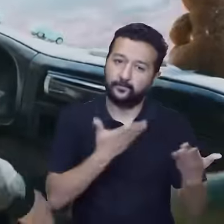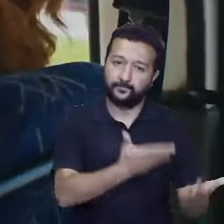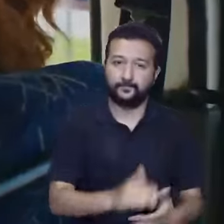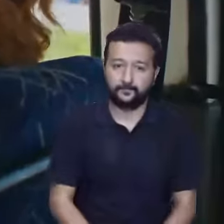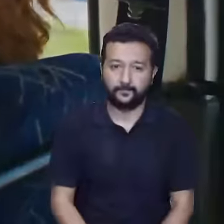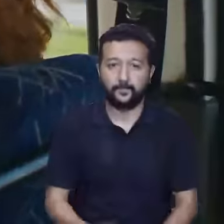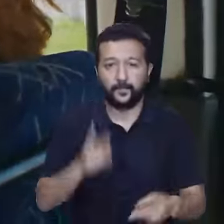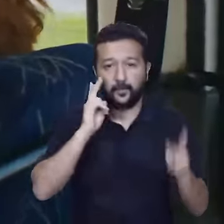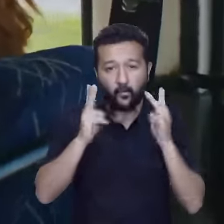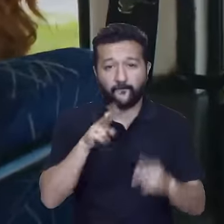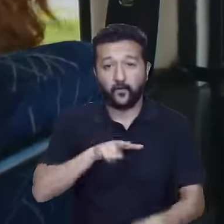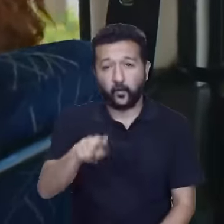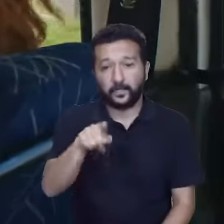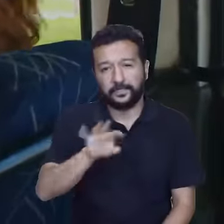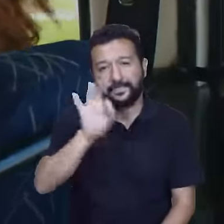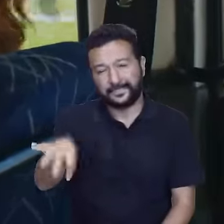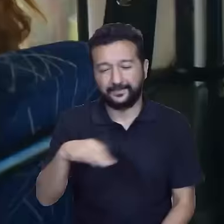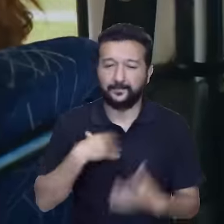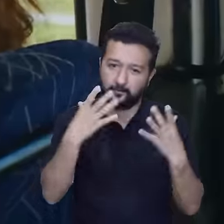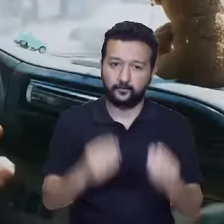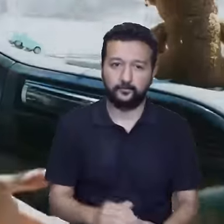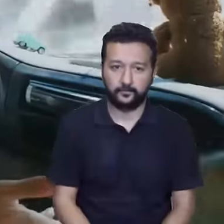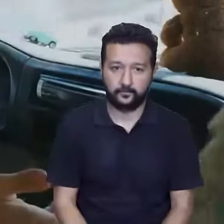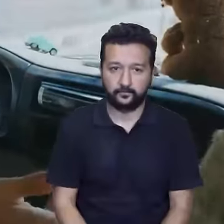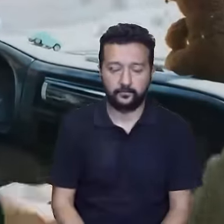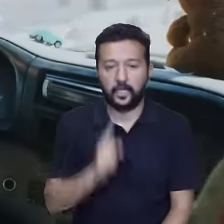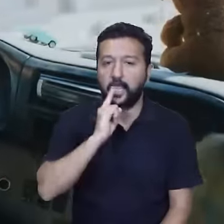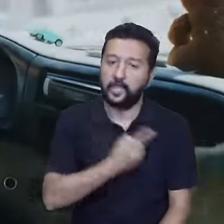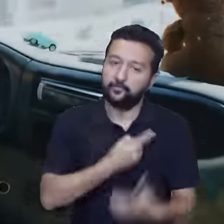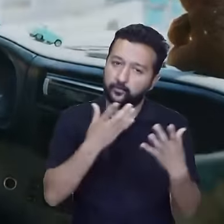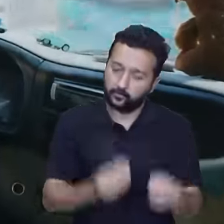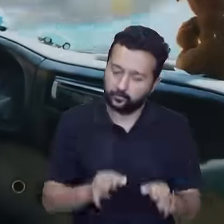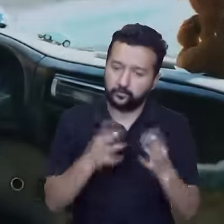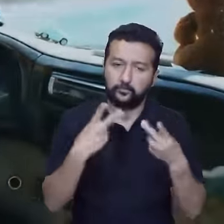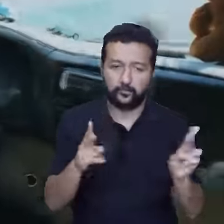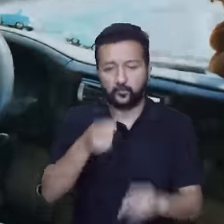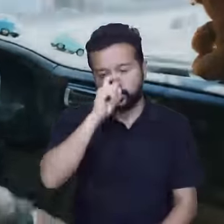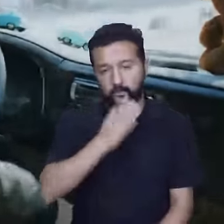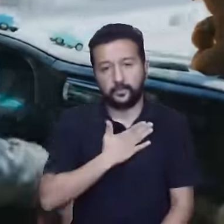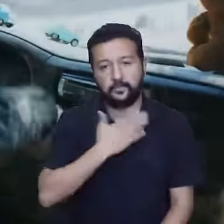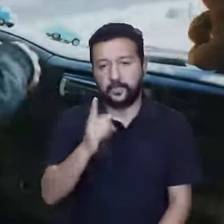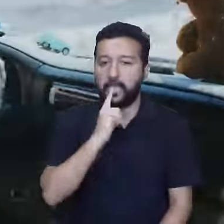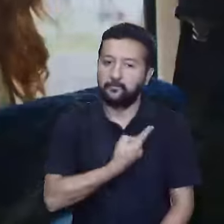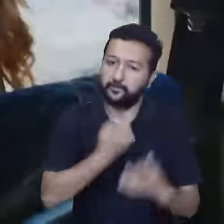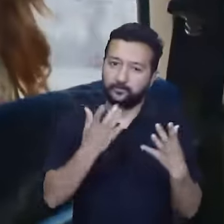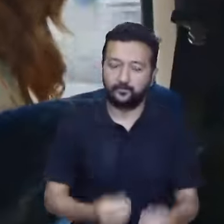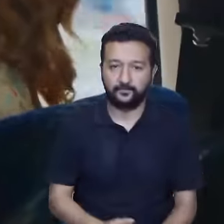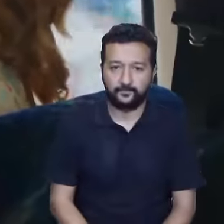Ya kuaför yolunun istiye beni orada atıverirsin. Emriniz olur. Ne demek? Sultanım, emriniz